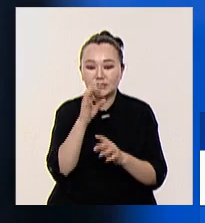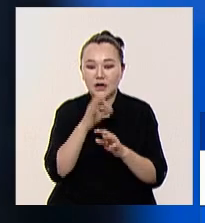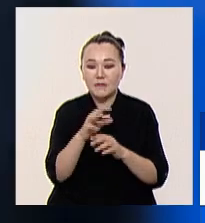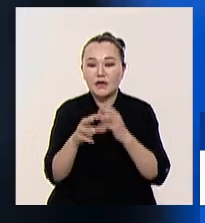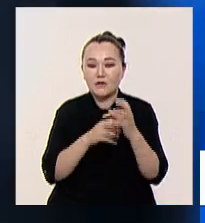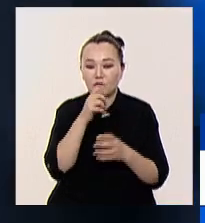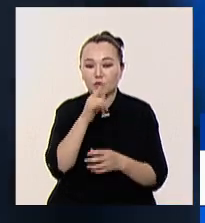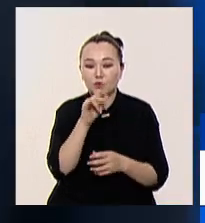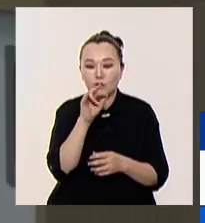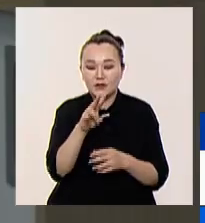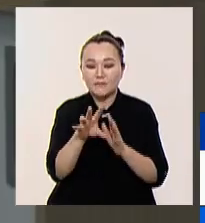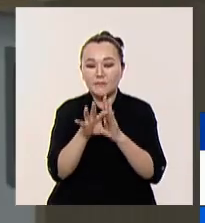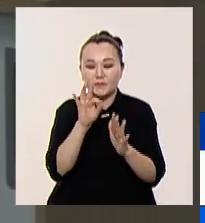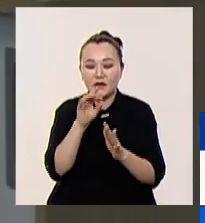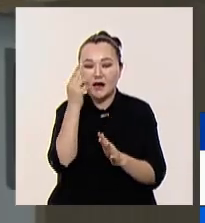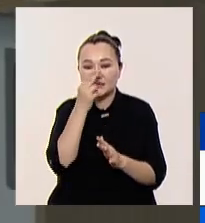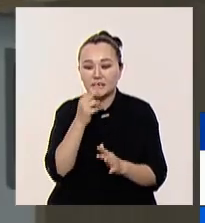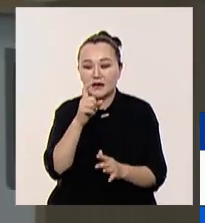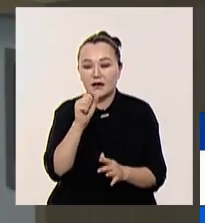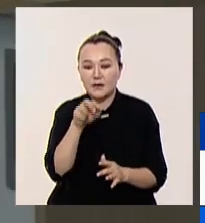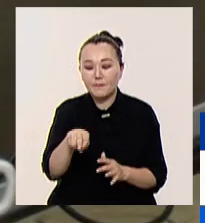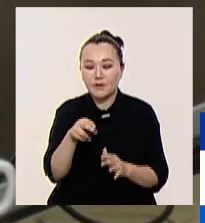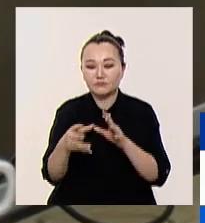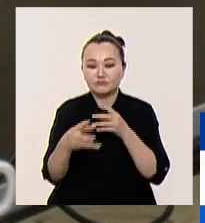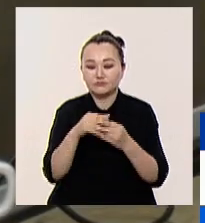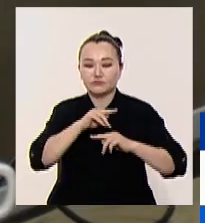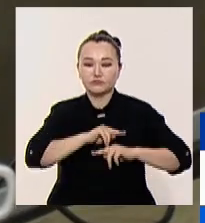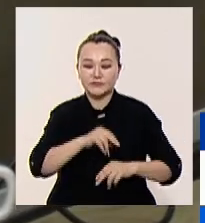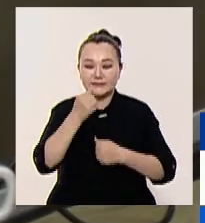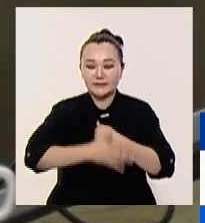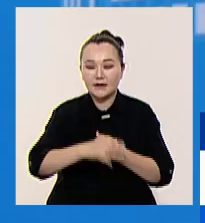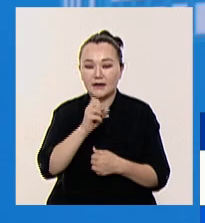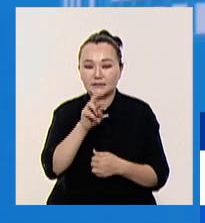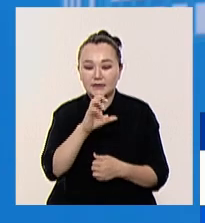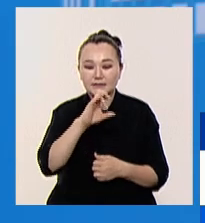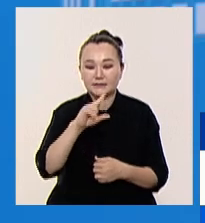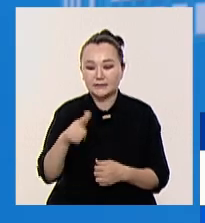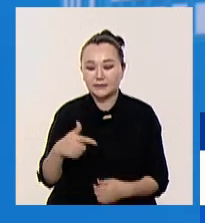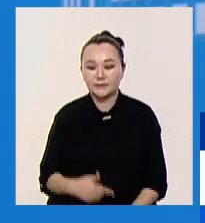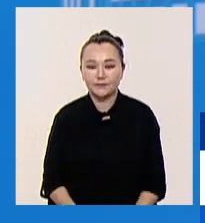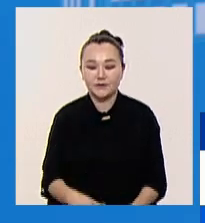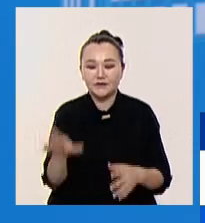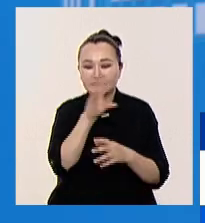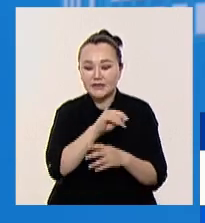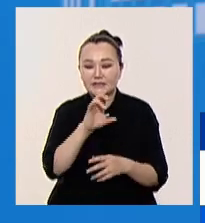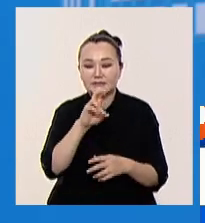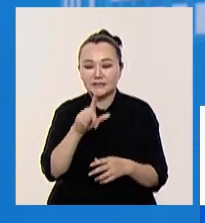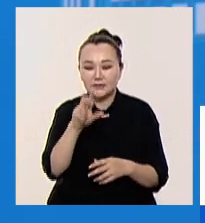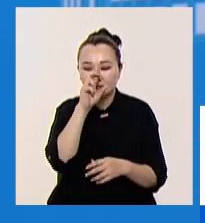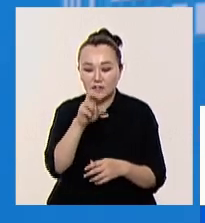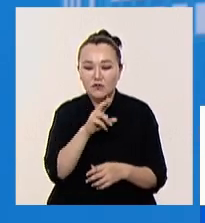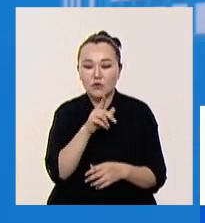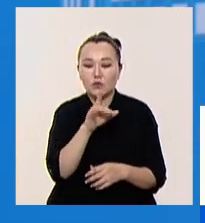гигант Google выбрал площадку Astana Hub в качестве партнеров Центральной Азии и СНГ. Среди всех стран СНГ Google